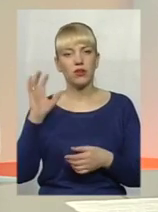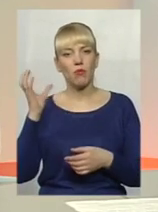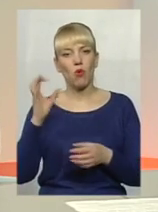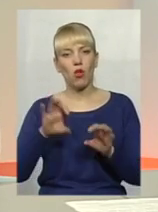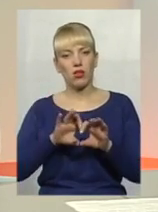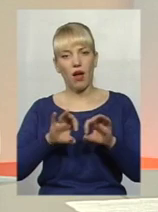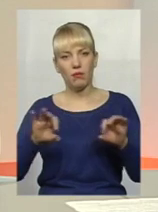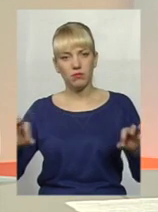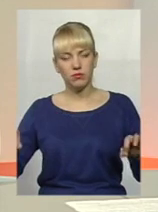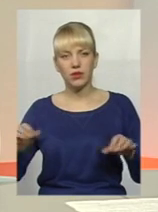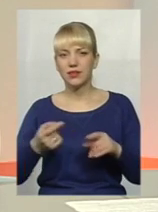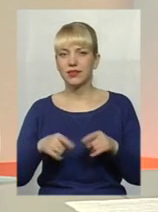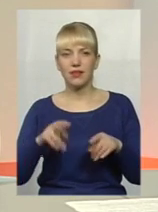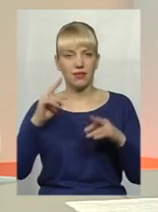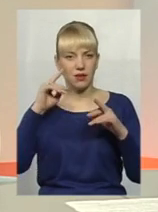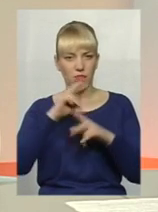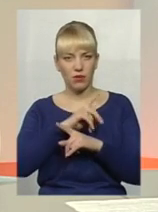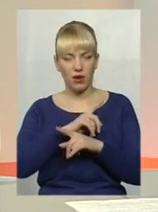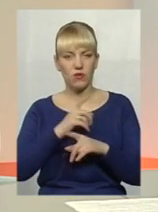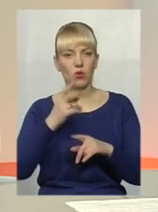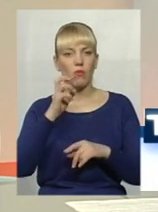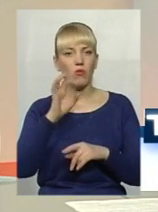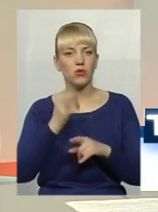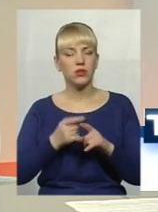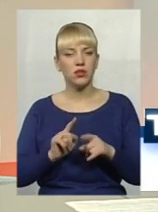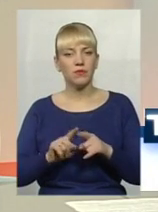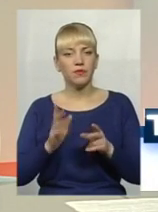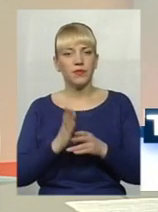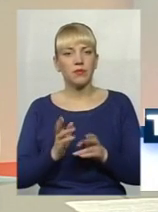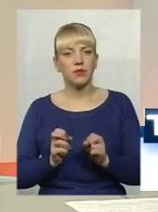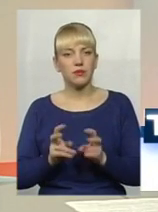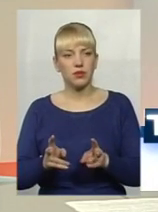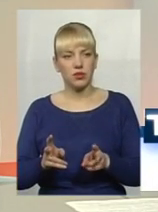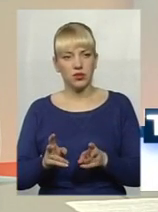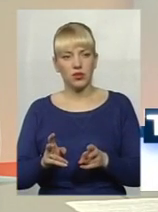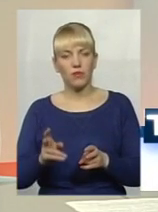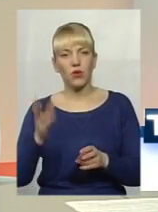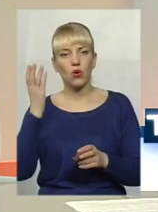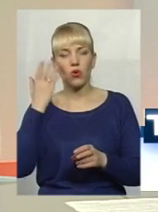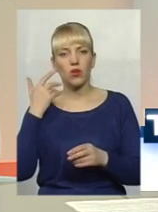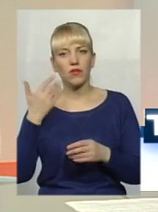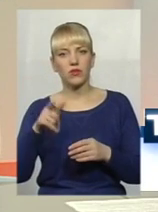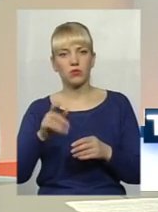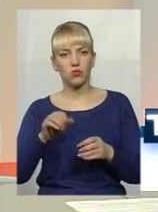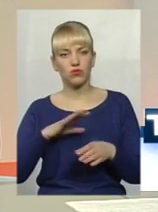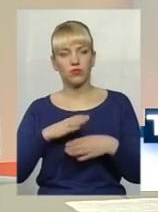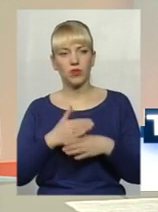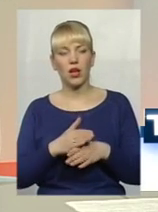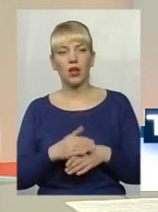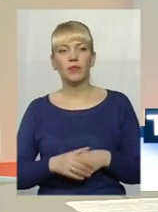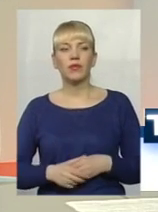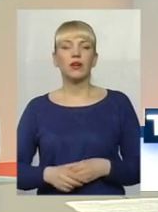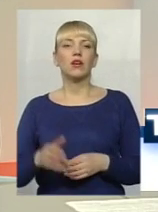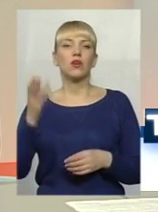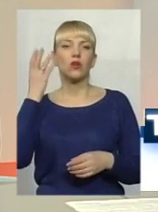то такий підхід не буде вірним, оскільки вони є небезпечними тоді саме, коли вони втрачають свою герметичність. А коли